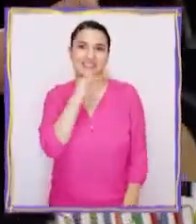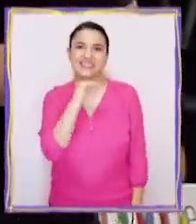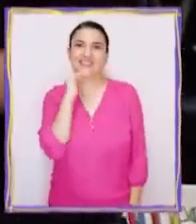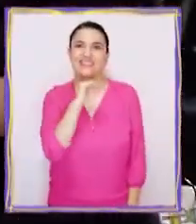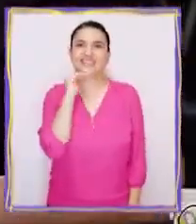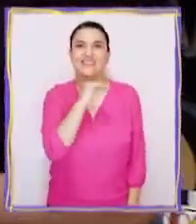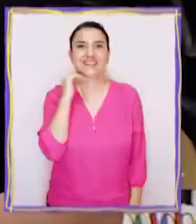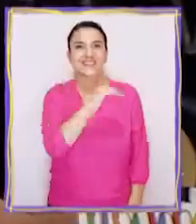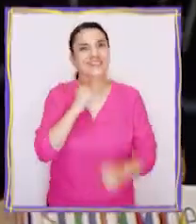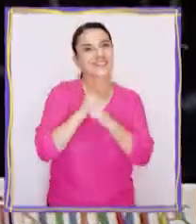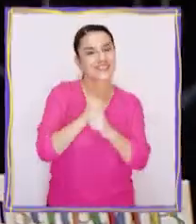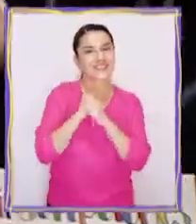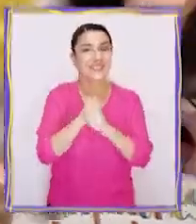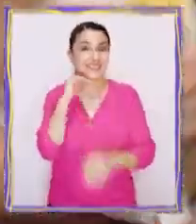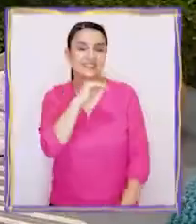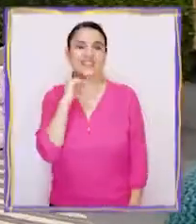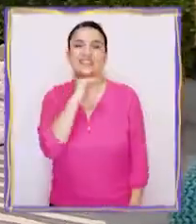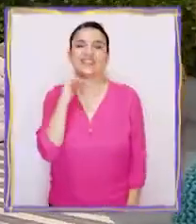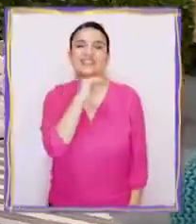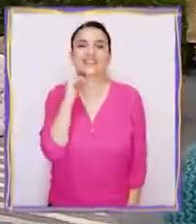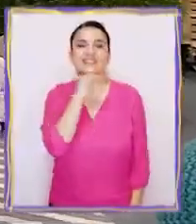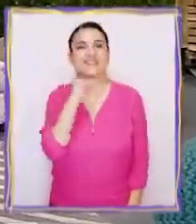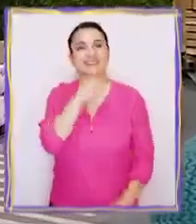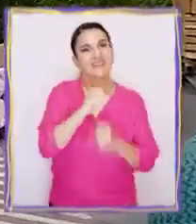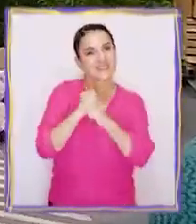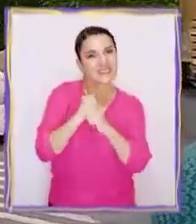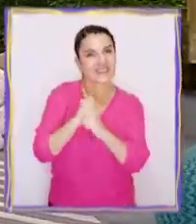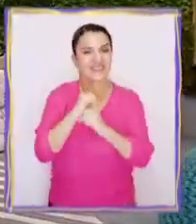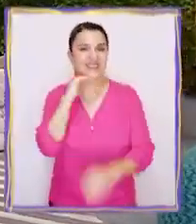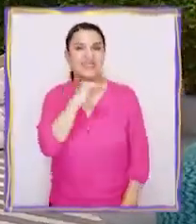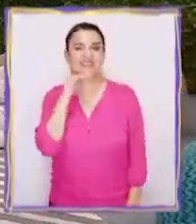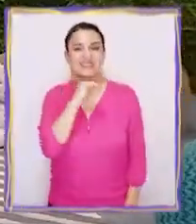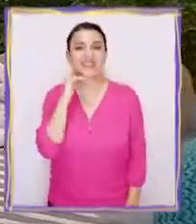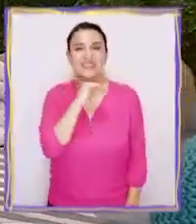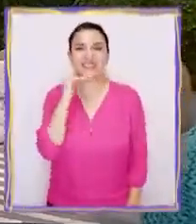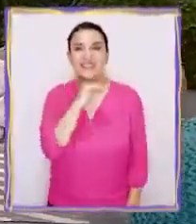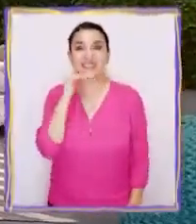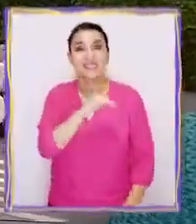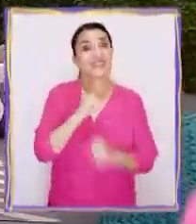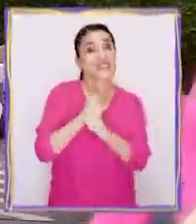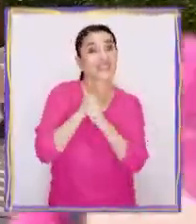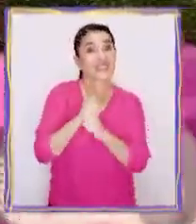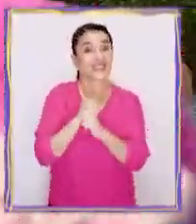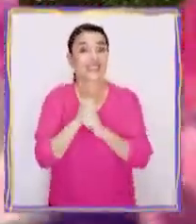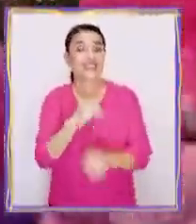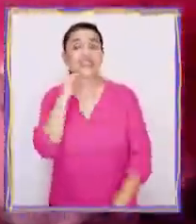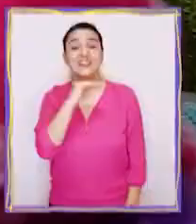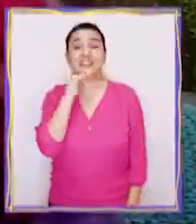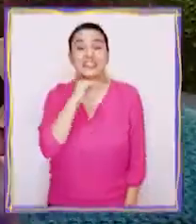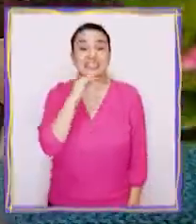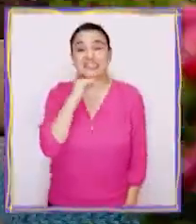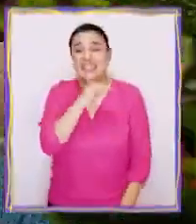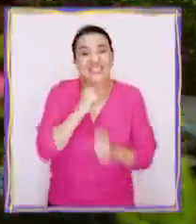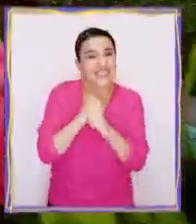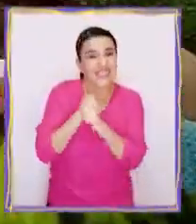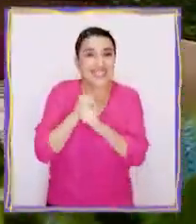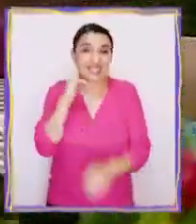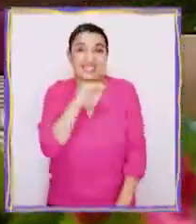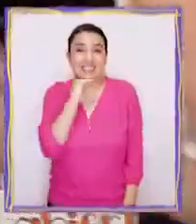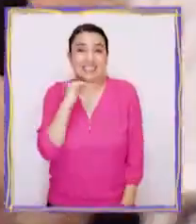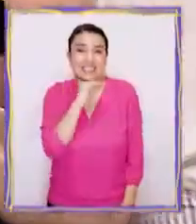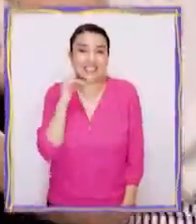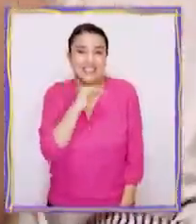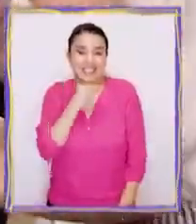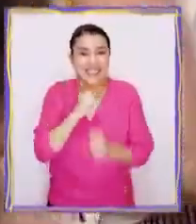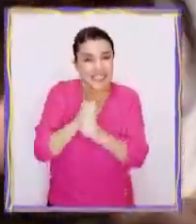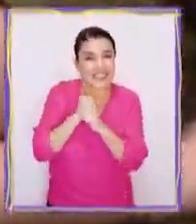rapidito, rapidito, rayo, rapidito, rapidito, rapidito, rayo, rapidito, rapidito, rapidito, rayo, rapidito, rapidito, rapidito, rayo, rapidito, rapidito,